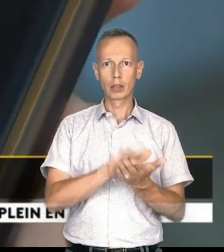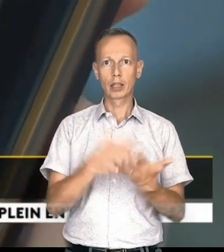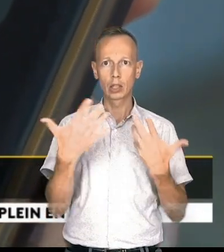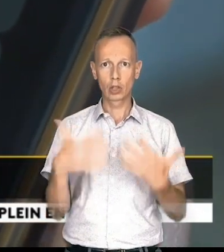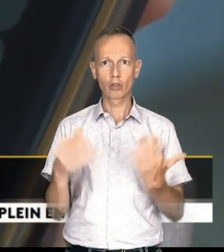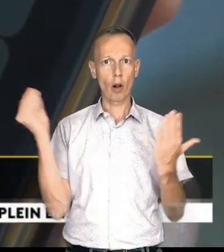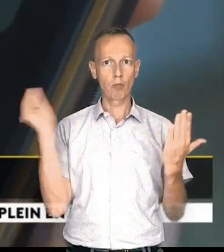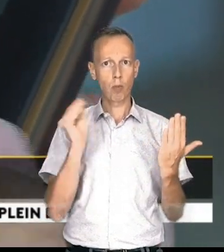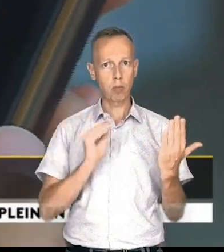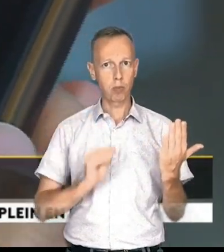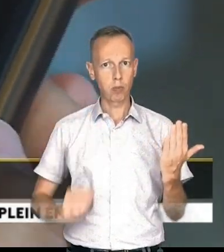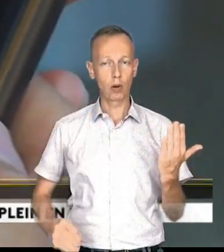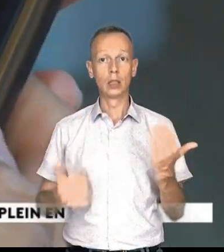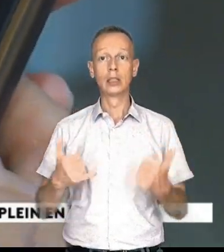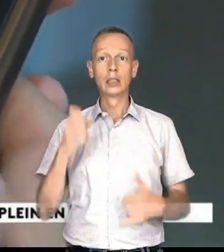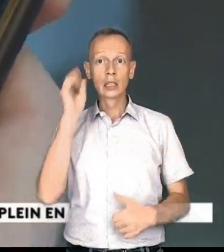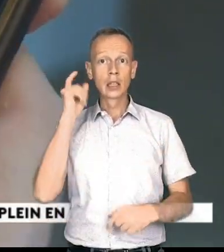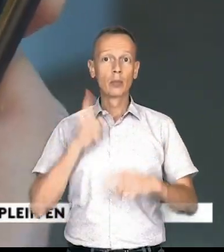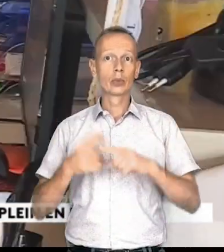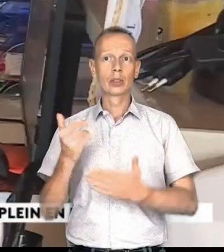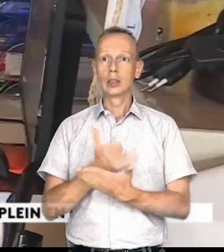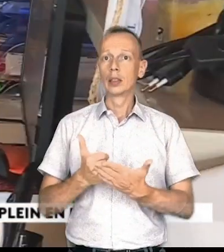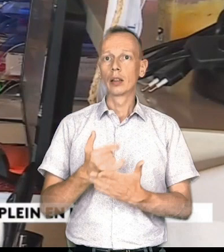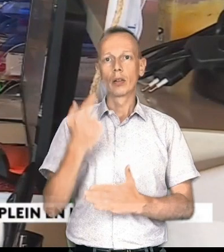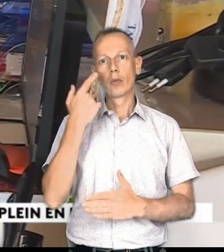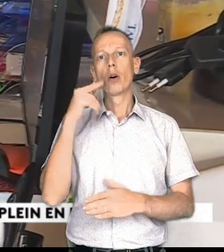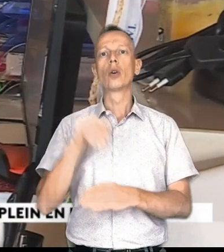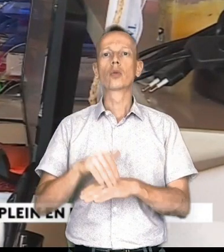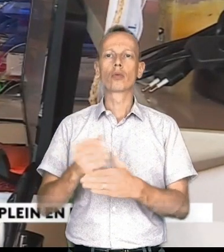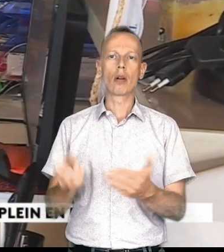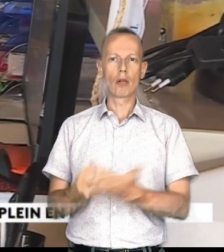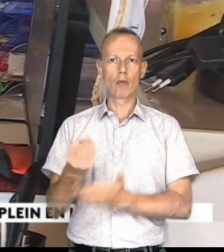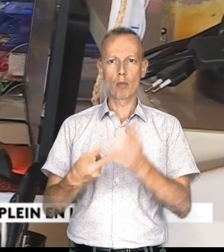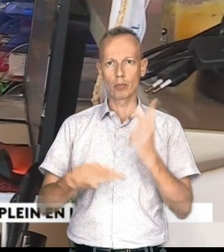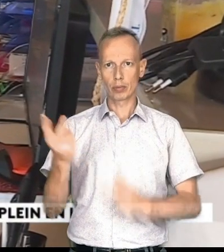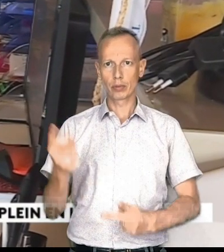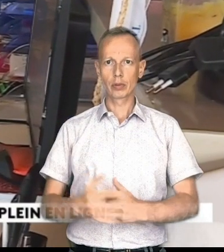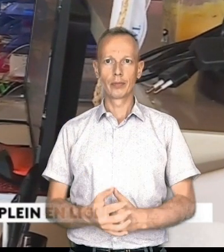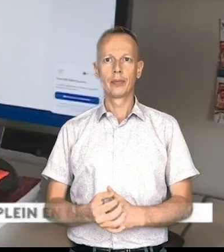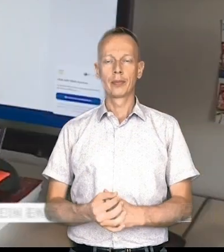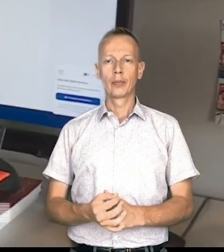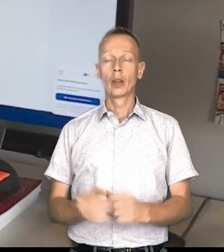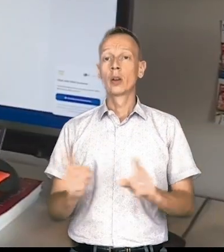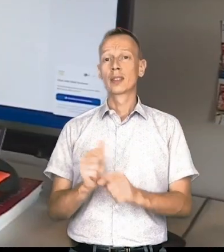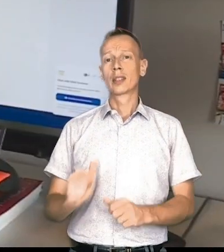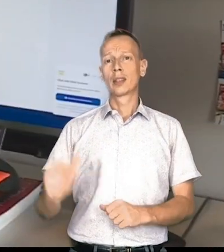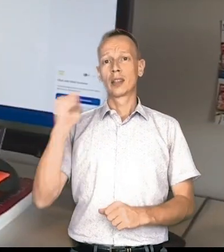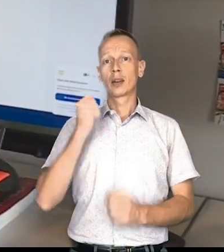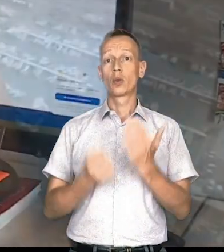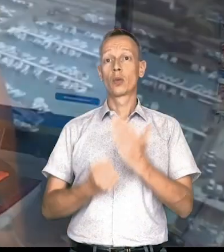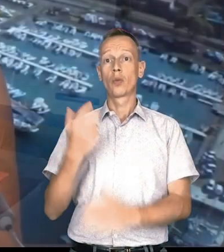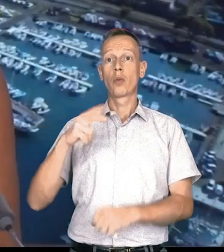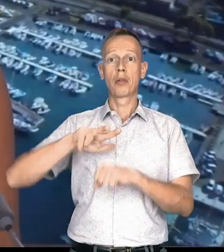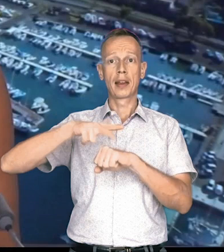150 hôtels, pensions ou prestataires de services se sont inscrits à Tahiti et dans les îles. Plus de détails dans notre journal, bien évidemment, de ce